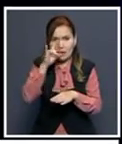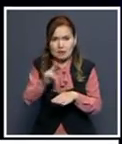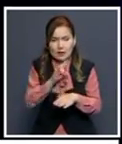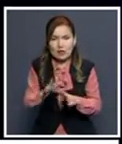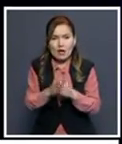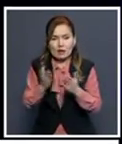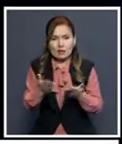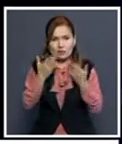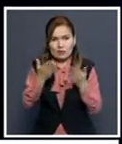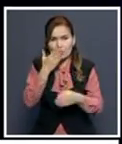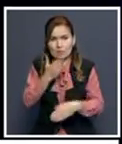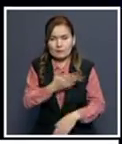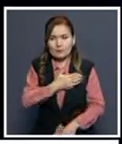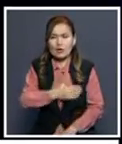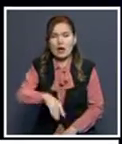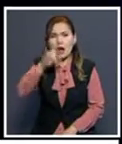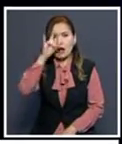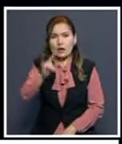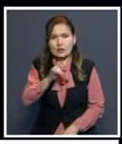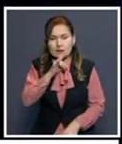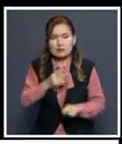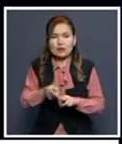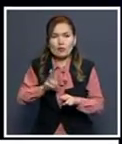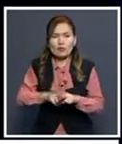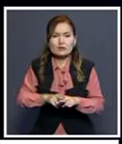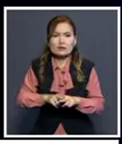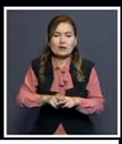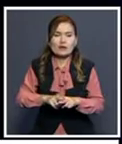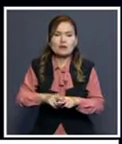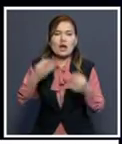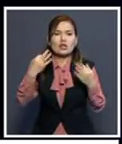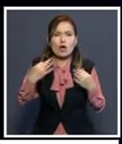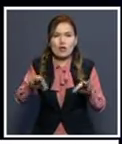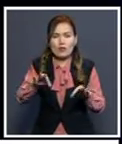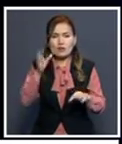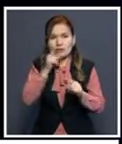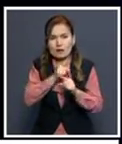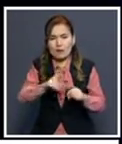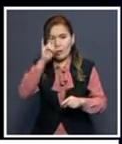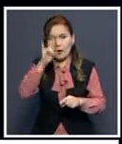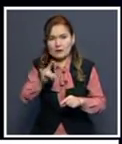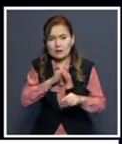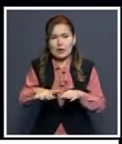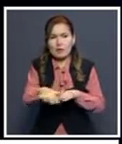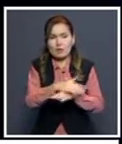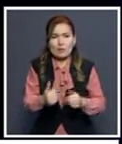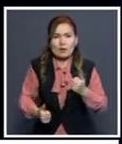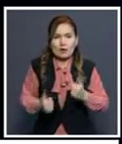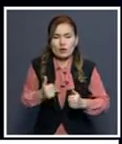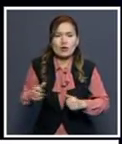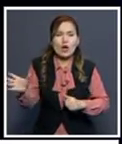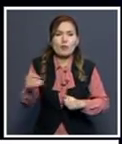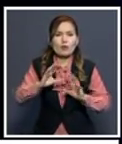Тәуелсіздіктің тоғы тұрған жер, қазақтың жаны тұрған жер, елдің мерейі артып, бүкіл